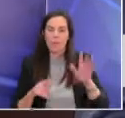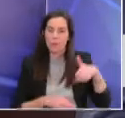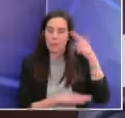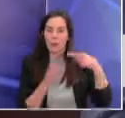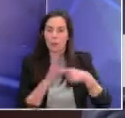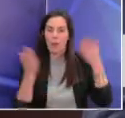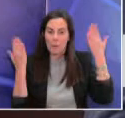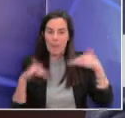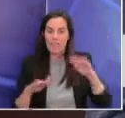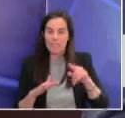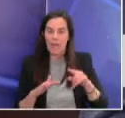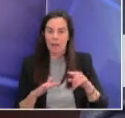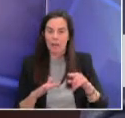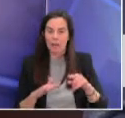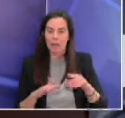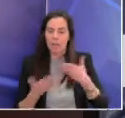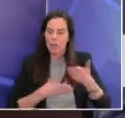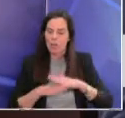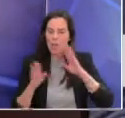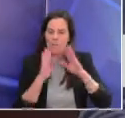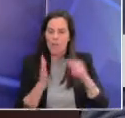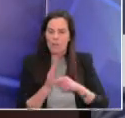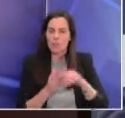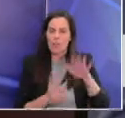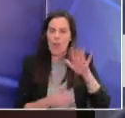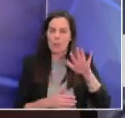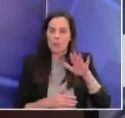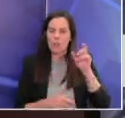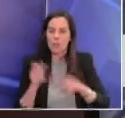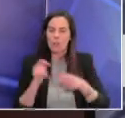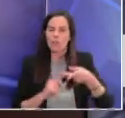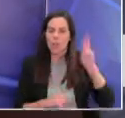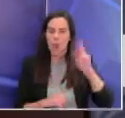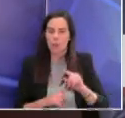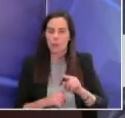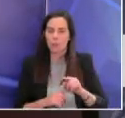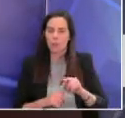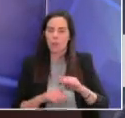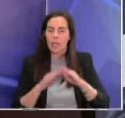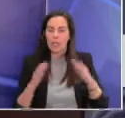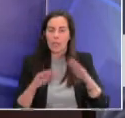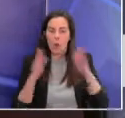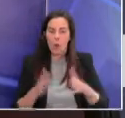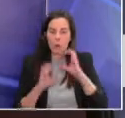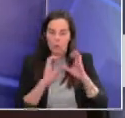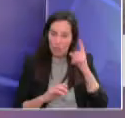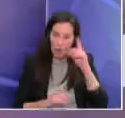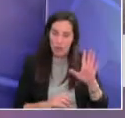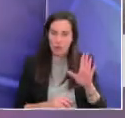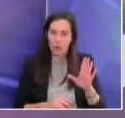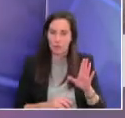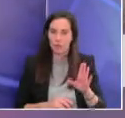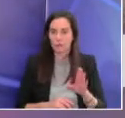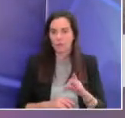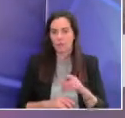כמו מצרים, מתייחסות לכל דף פייסבוק שיש לו 5,000 איש ומעלה, כגוף תקשורת. אתה יודע מה חשבתי לאחרונה? כאילו, על מה